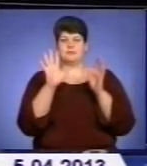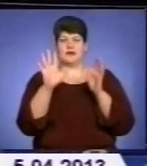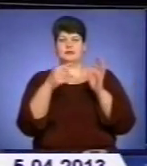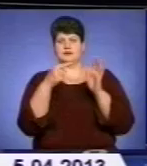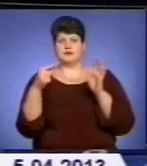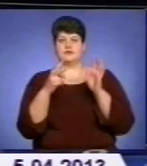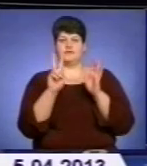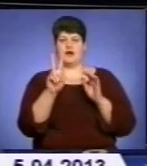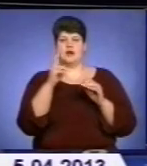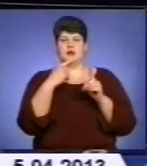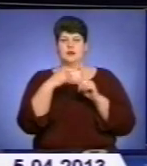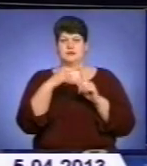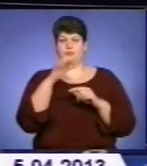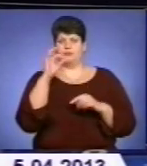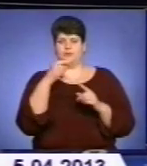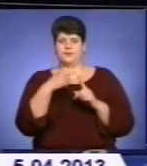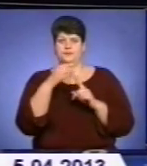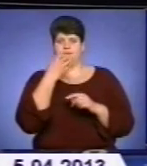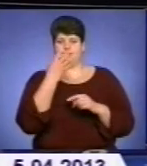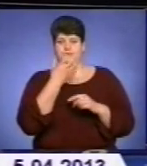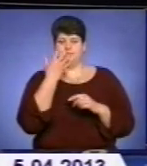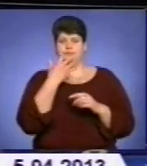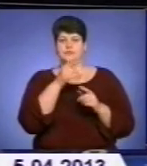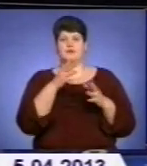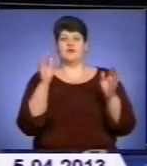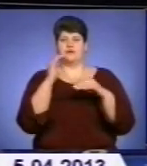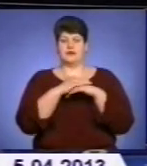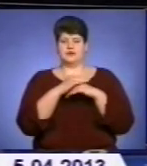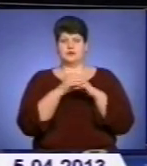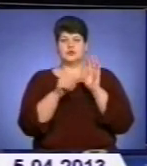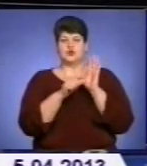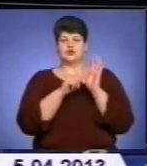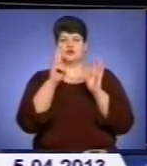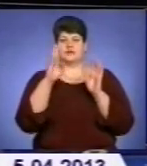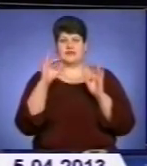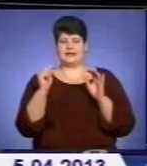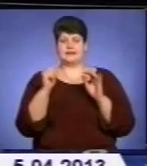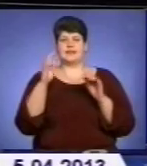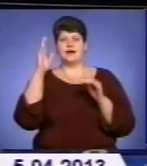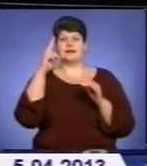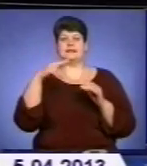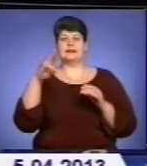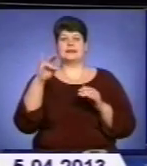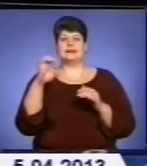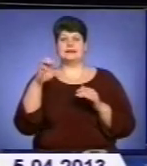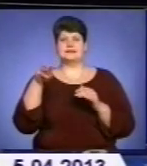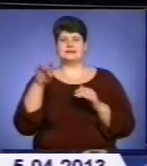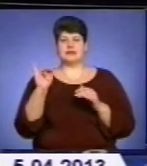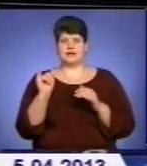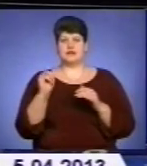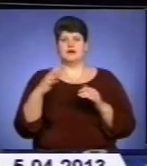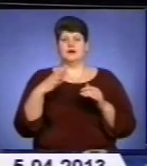підвищення температур. Ввечері 5 квітня та впродовж ночі 6 квітня на Дністрі біля Заліщик очікується